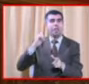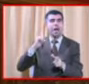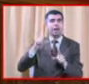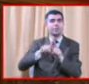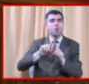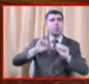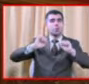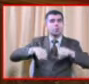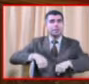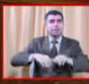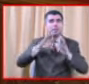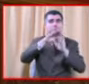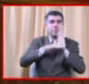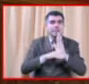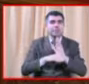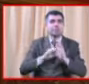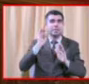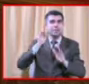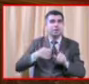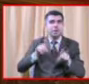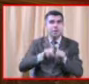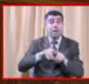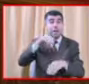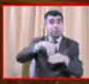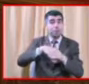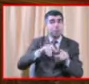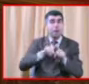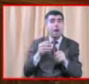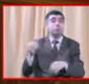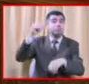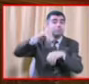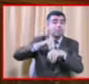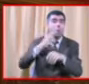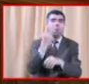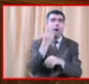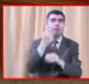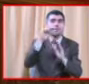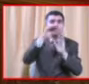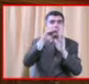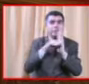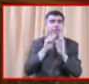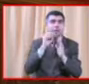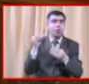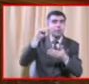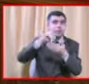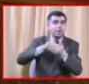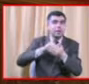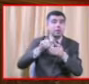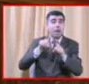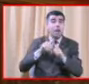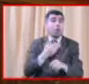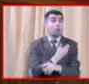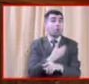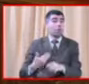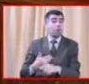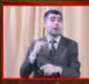مشكوره، وزدتوا فيه الاغلبيه انه زدتوا واحد النقطه مهمه جدا، انه باش الامور تبدا تبقى في يد الحكومه